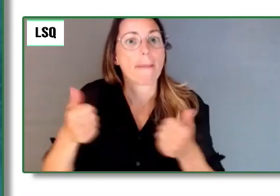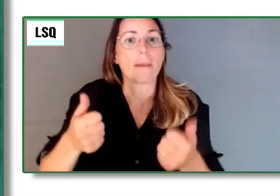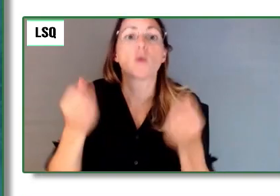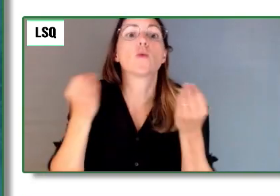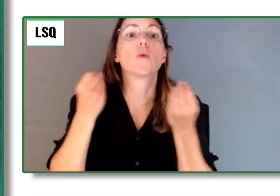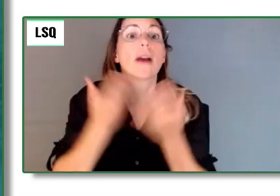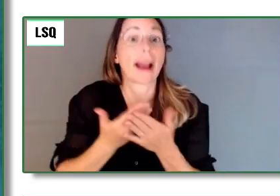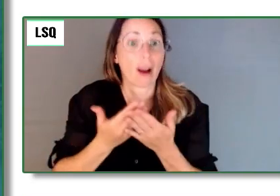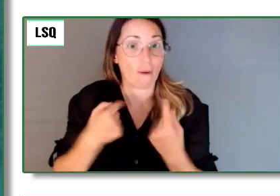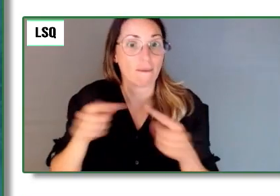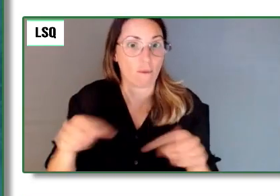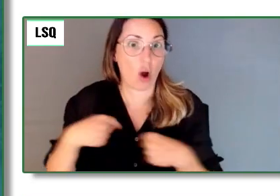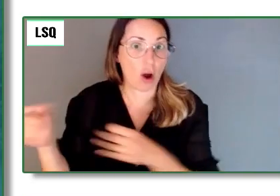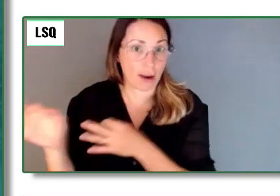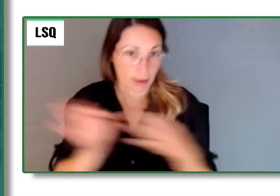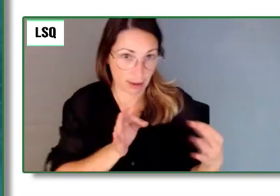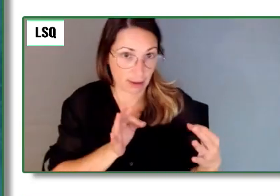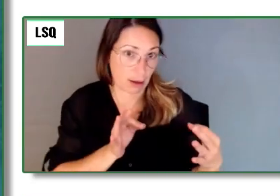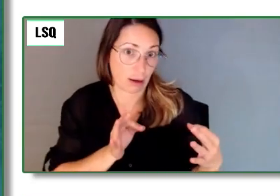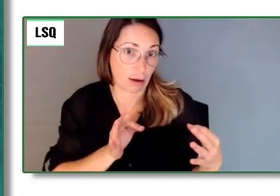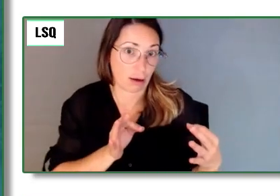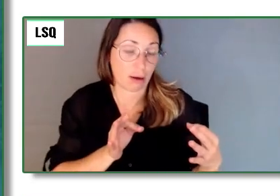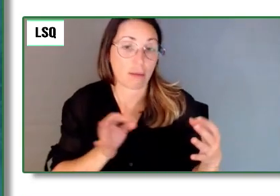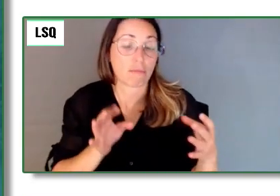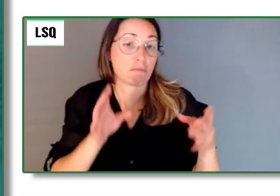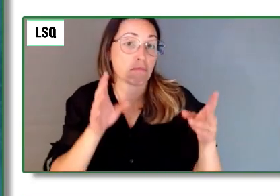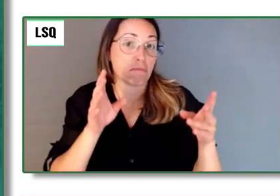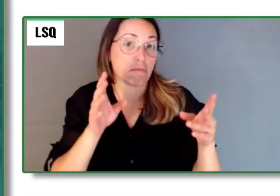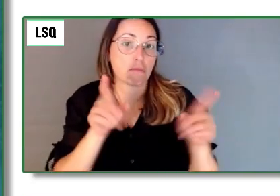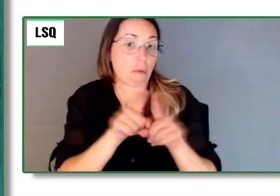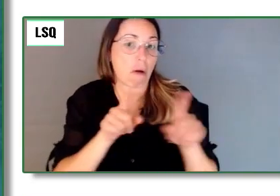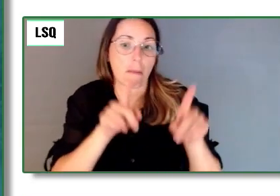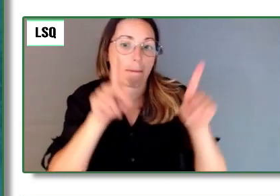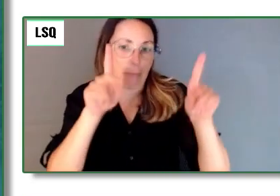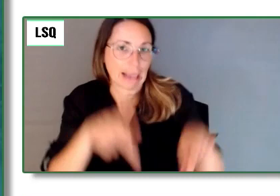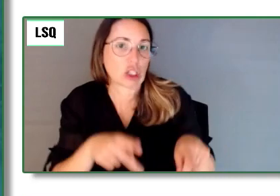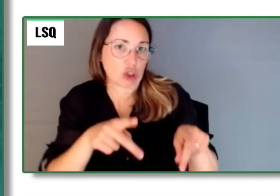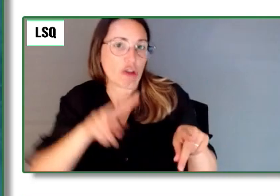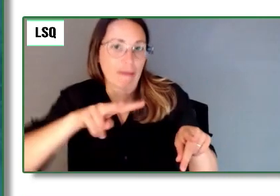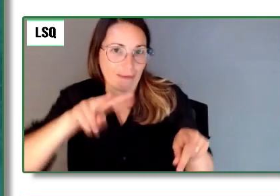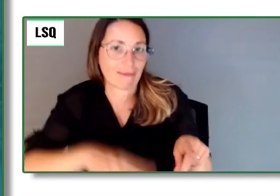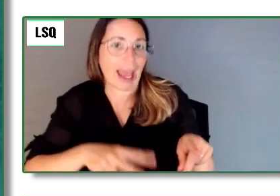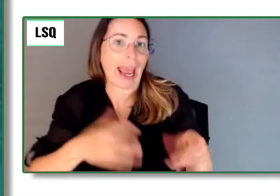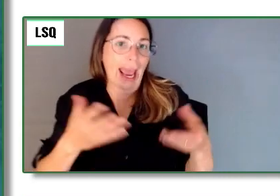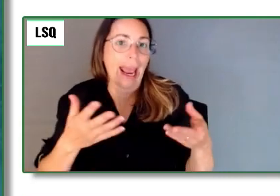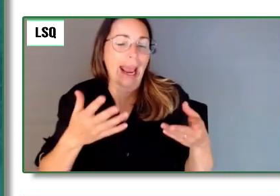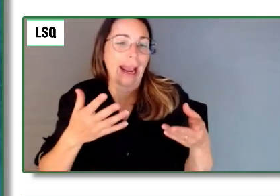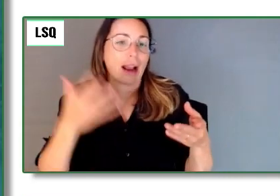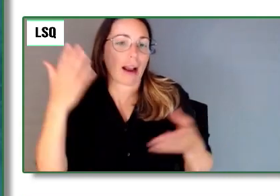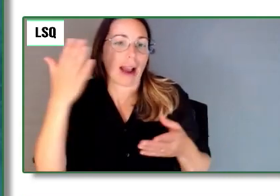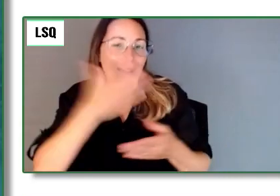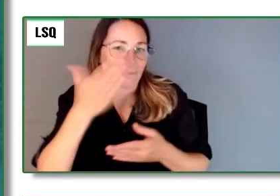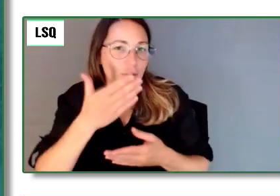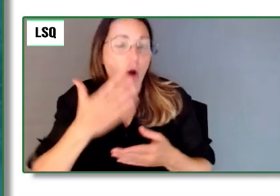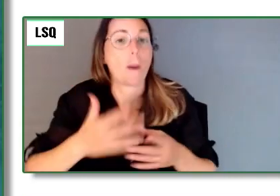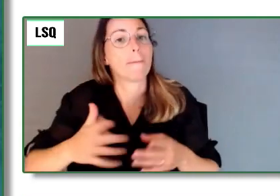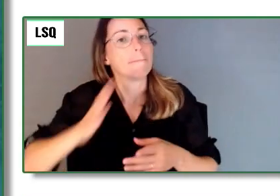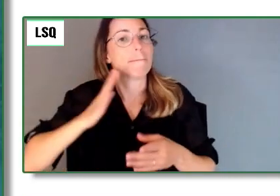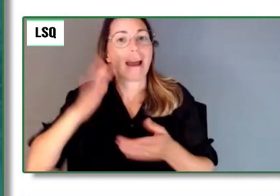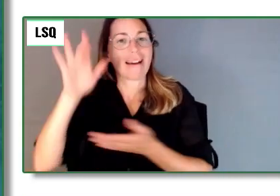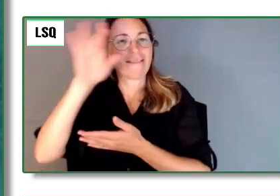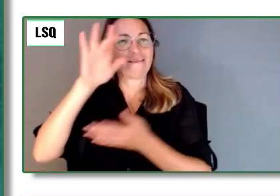centrale. J'ai appris beaucoup ce qu'il en est du côté social lorsque on est une personne atteinte d'une invalidité. C'était mes 9 premières